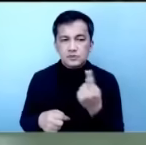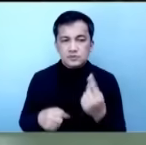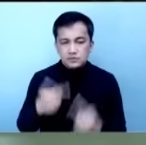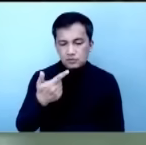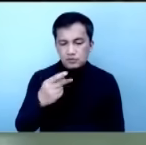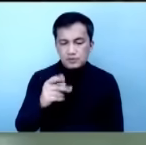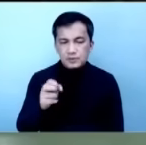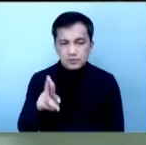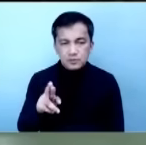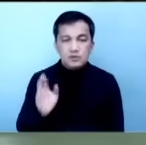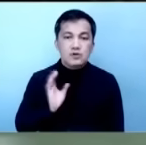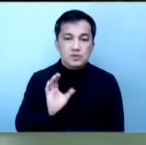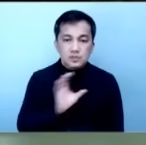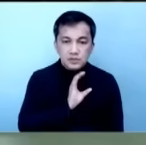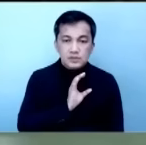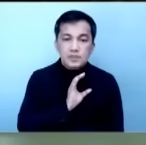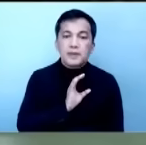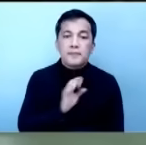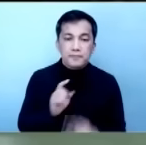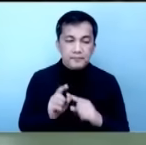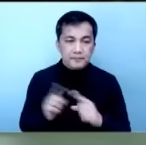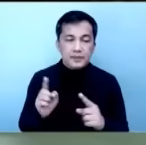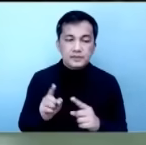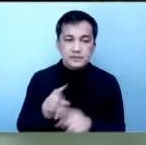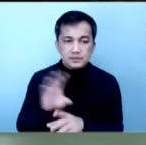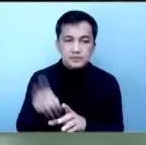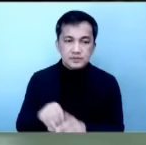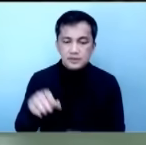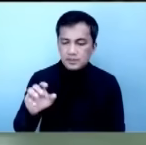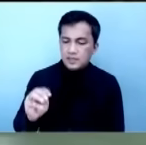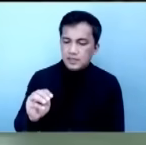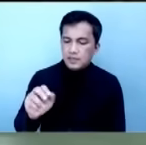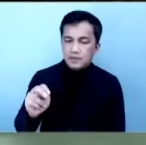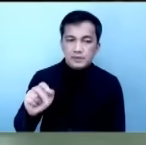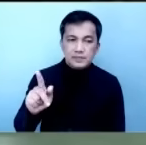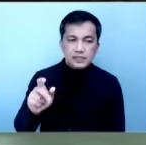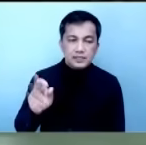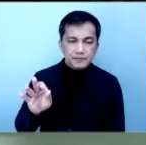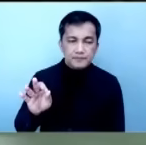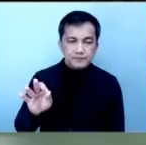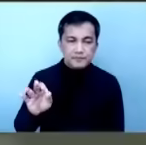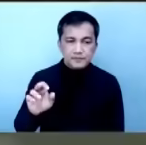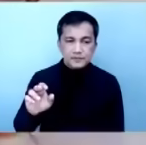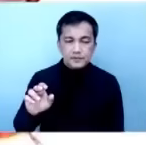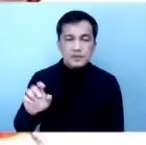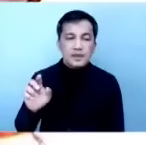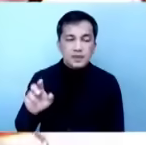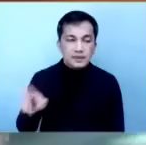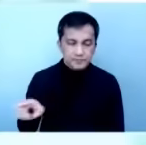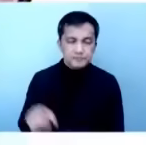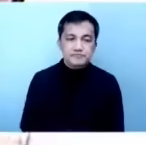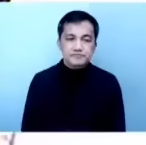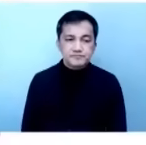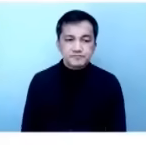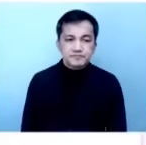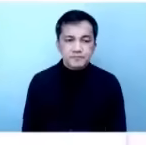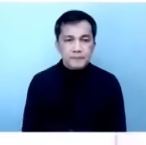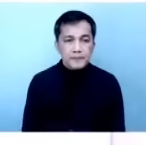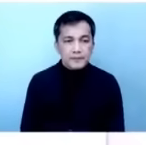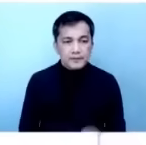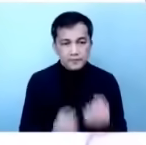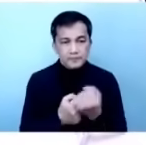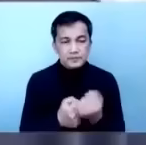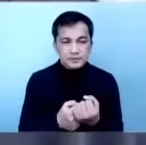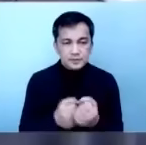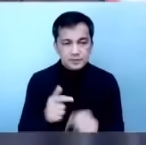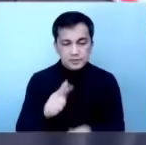Congressman kung hindi pati yung mga mnlf the Moro National liberation front suportado naman n Lanao